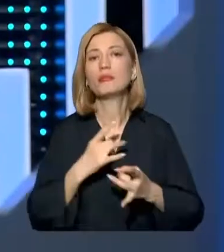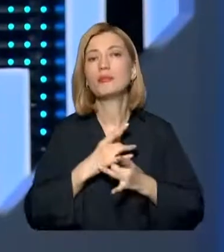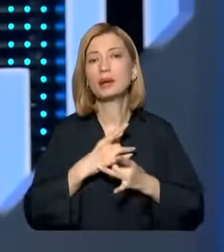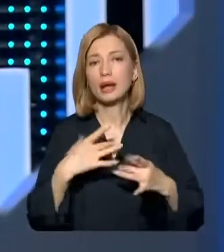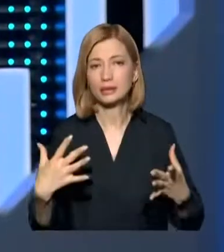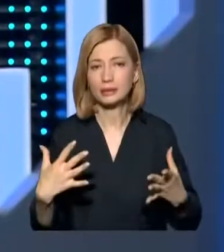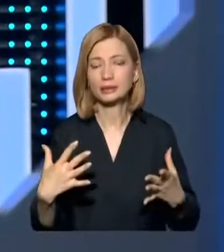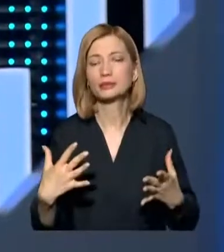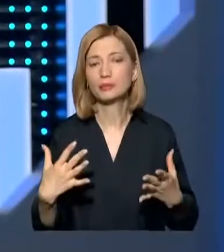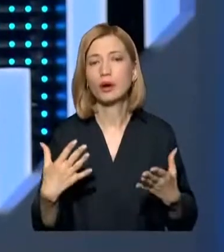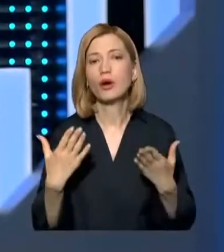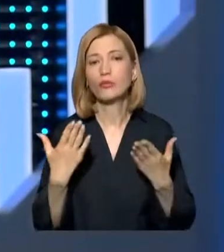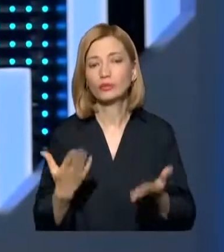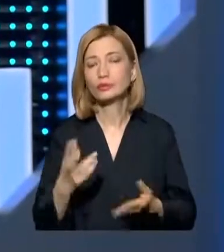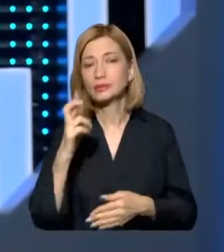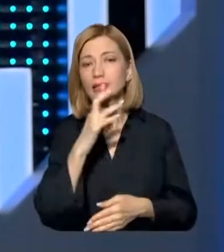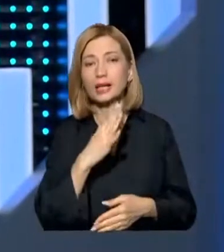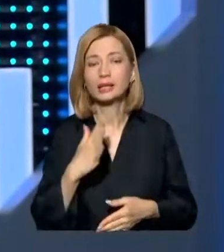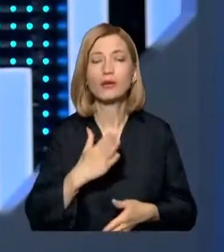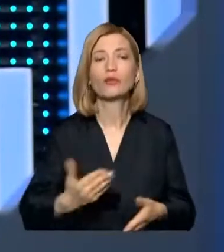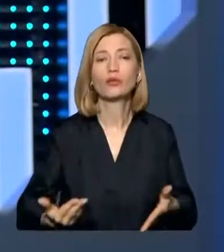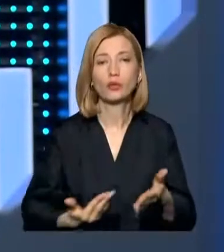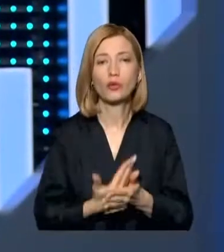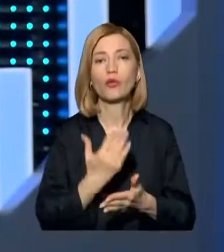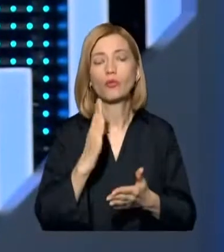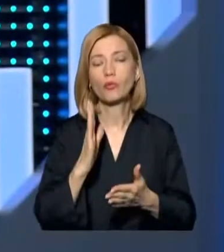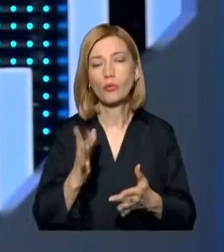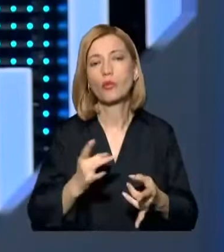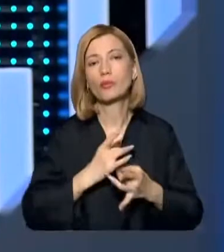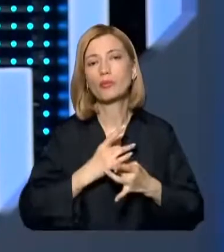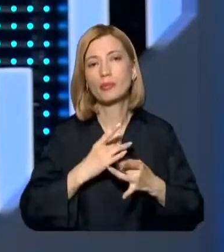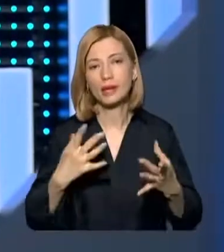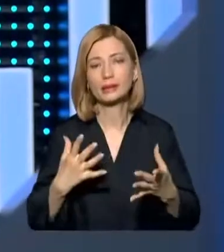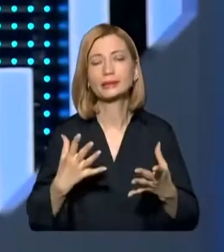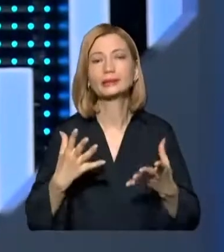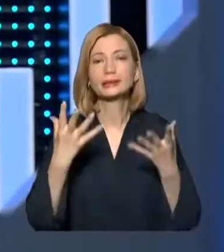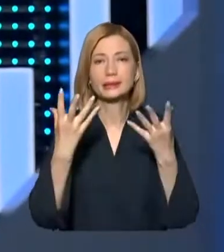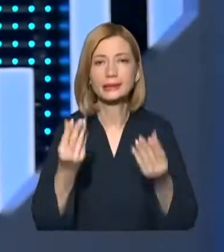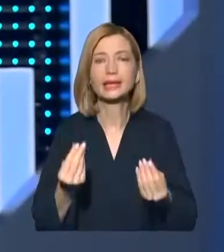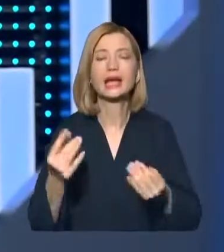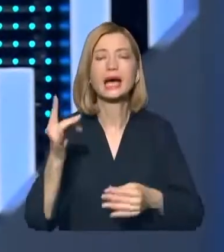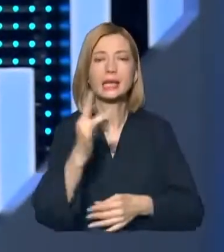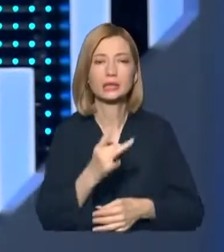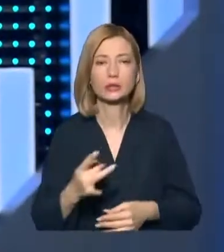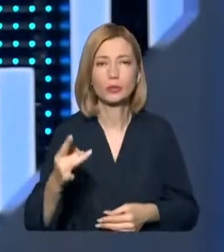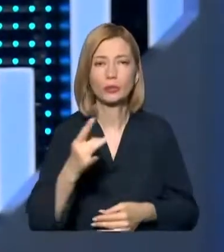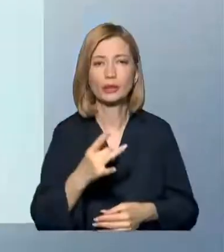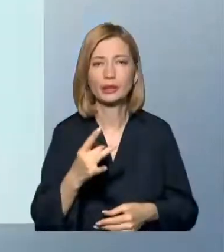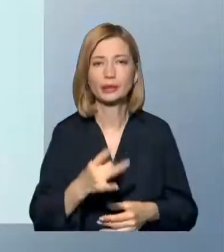национальным праздником. Таким образом, в стране вновь будут отмечать День Республики.